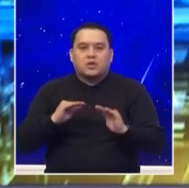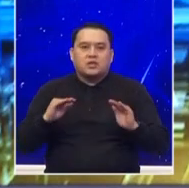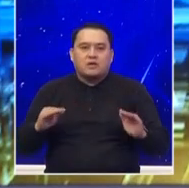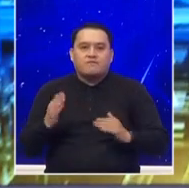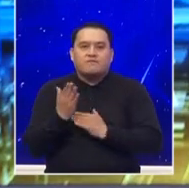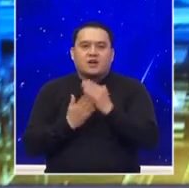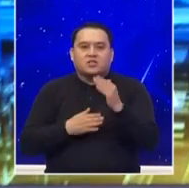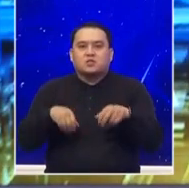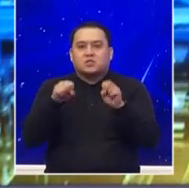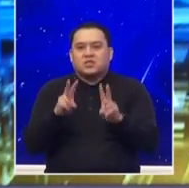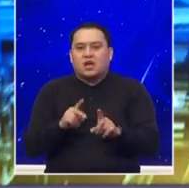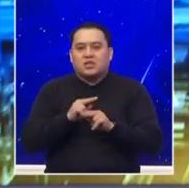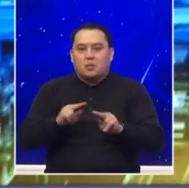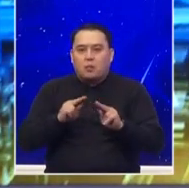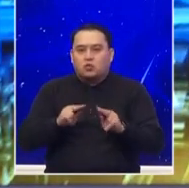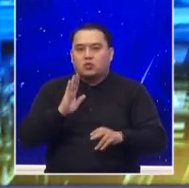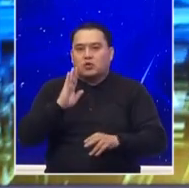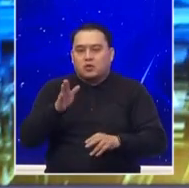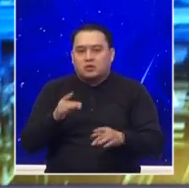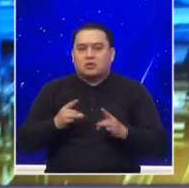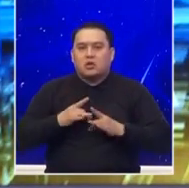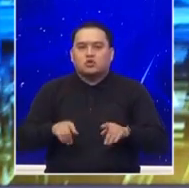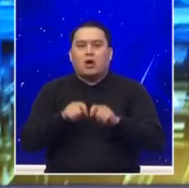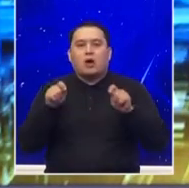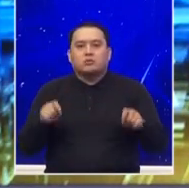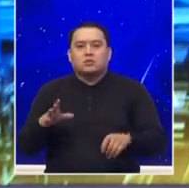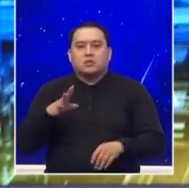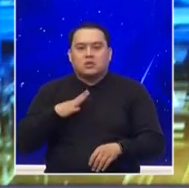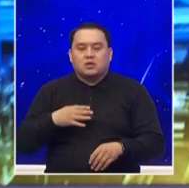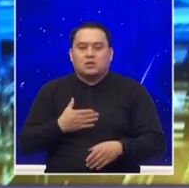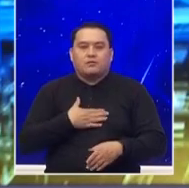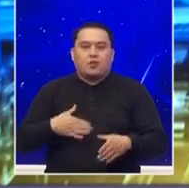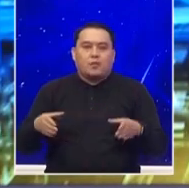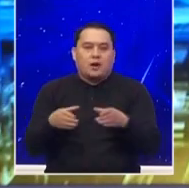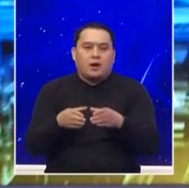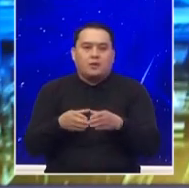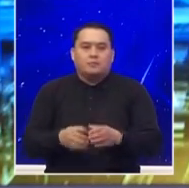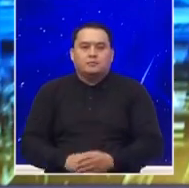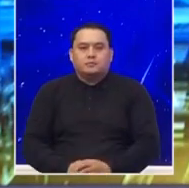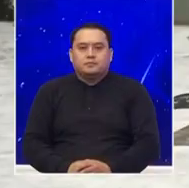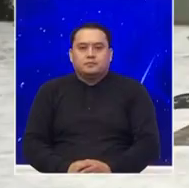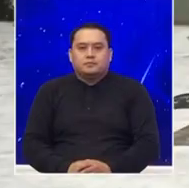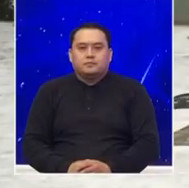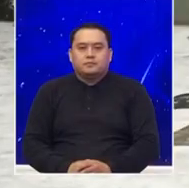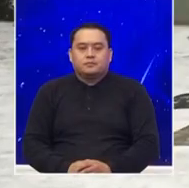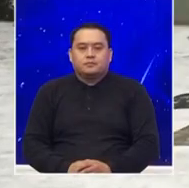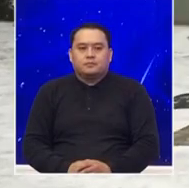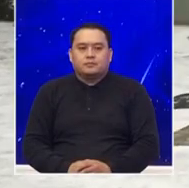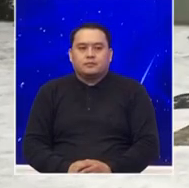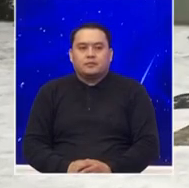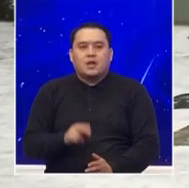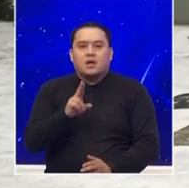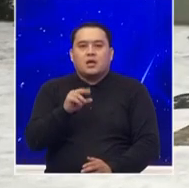ребятишек высококвалифицированные специалисты. На торжественном открытии побывала и наша съемочная группа. В Кигенском